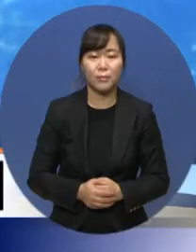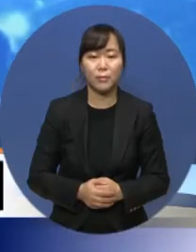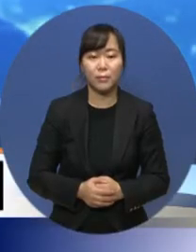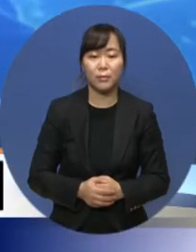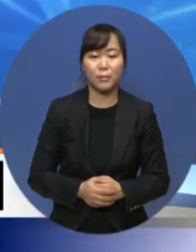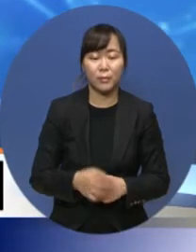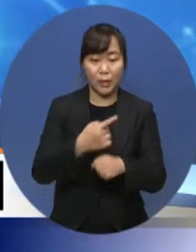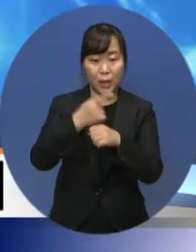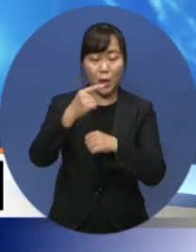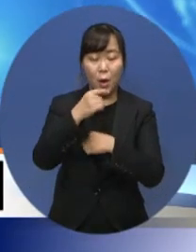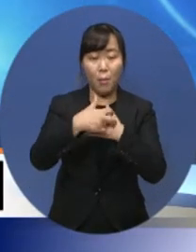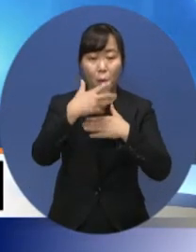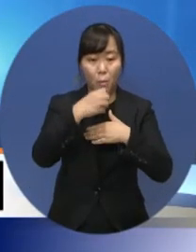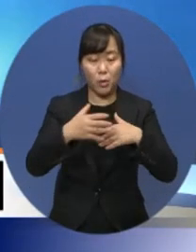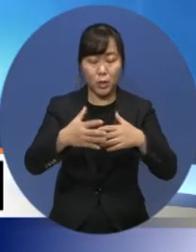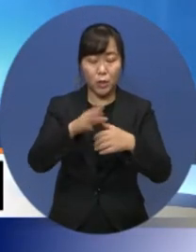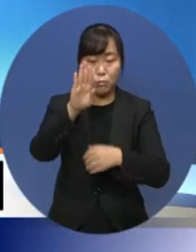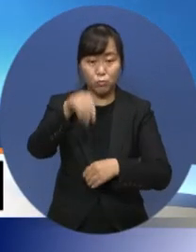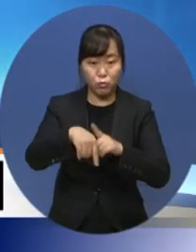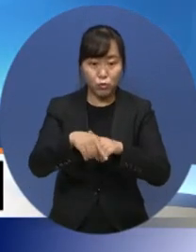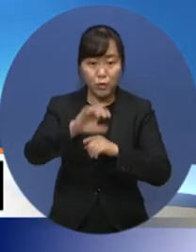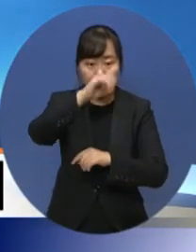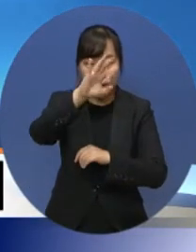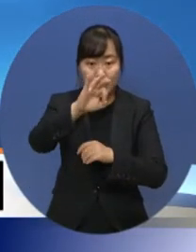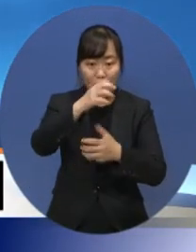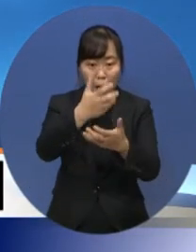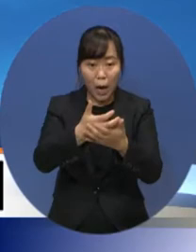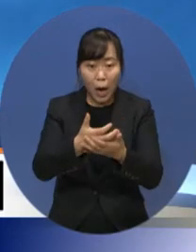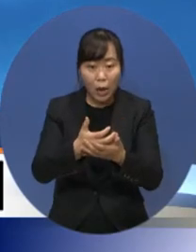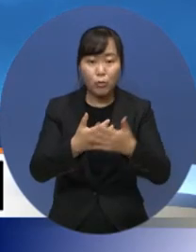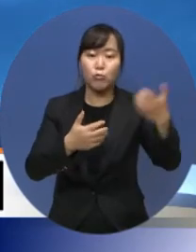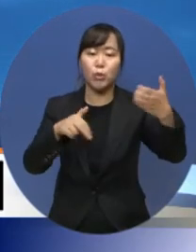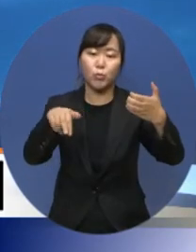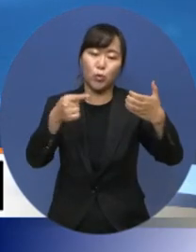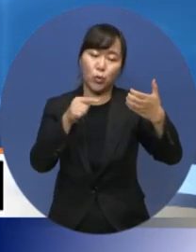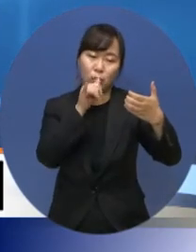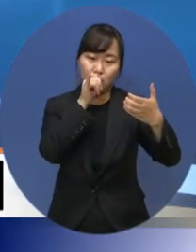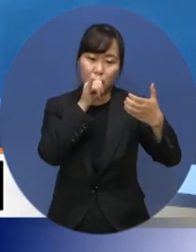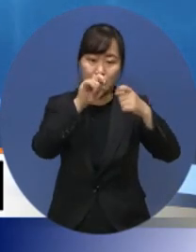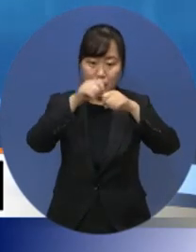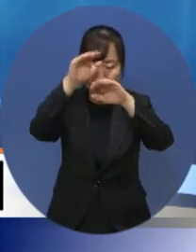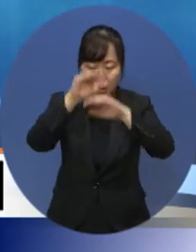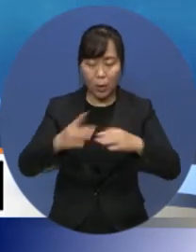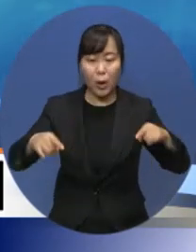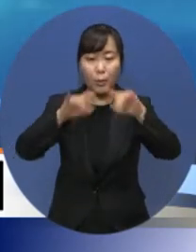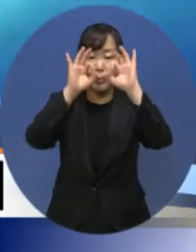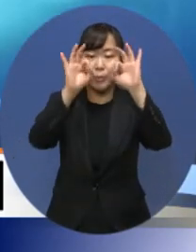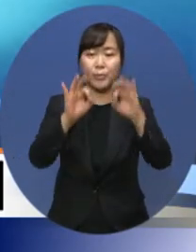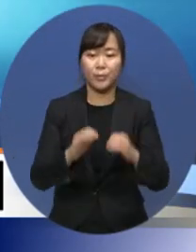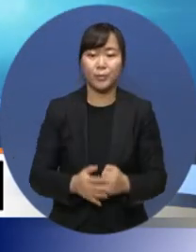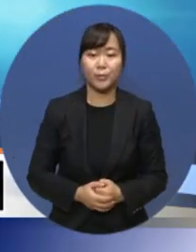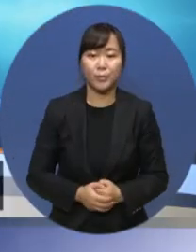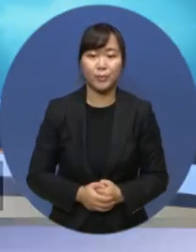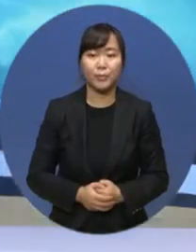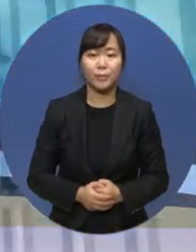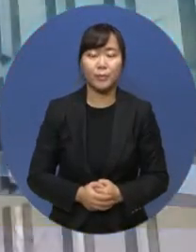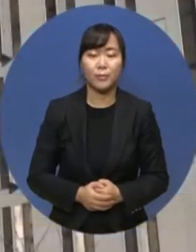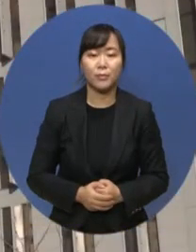내년 보건복지부 예산안에 90조 원이 편성됐습니다. 자세한 내용 화면으로 만나보겠습니다.